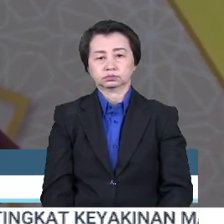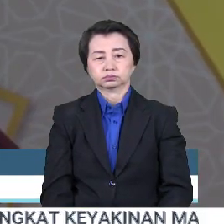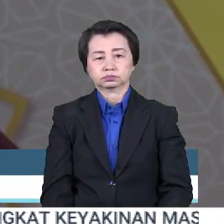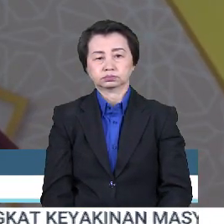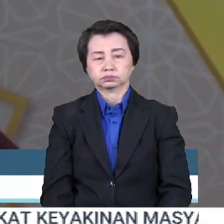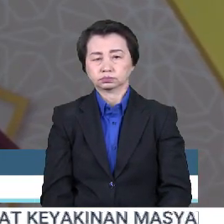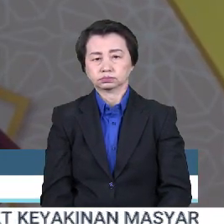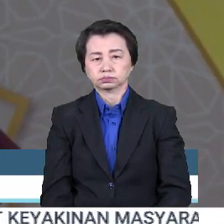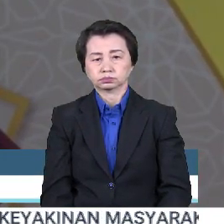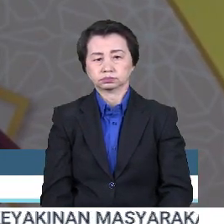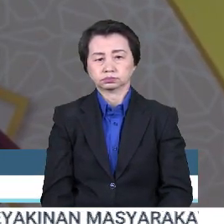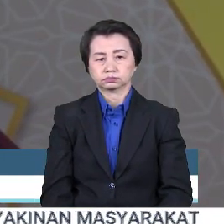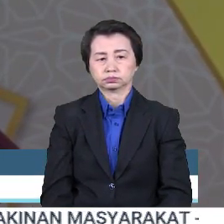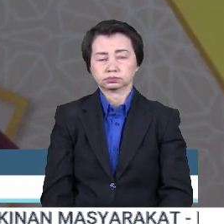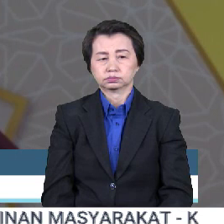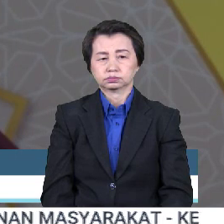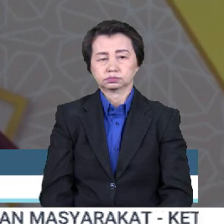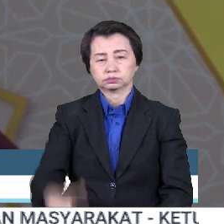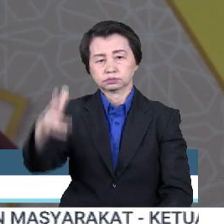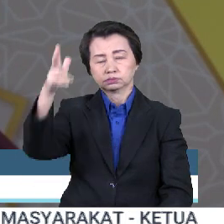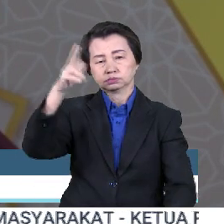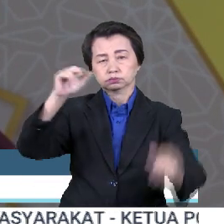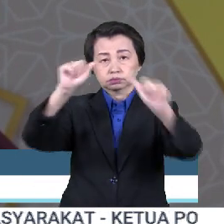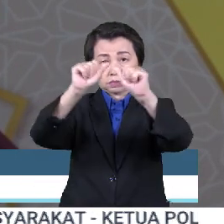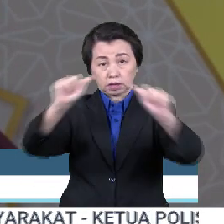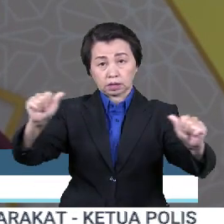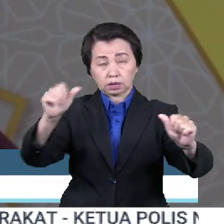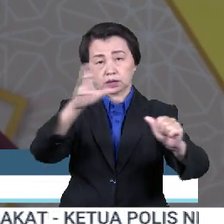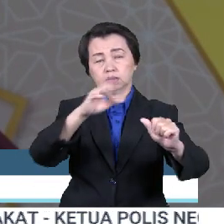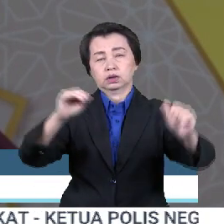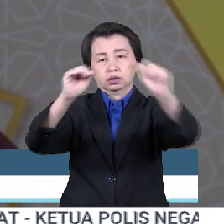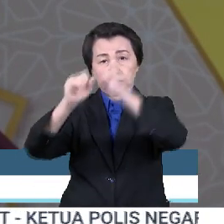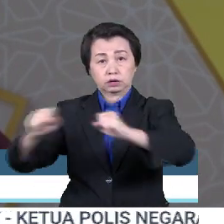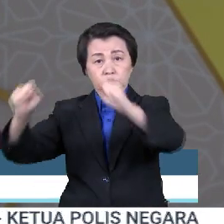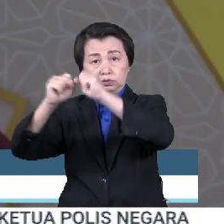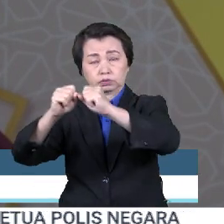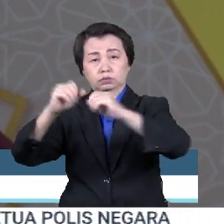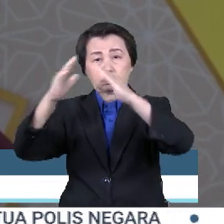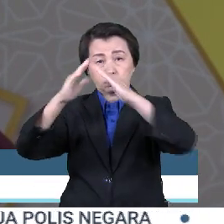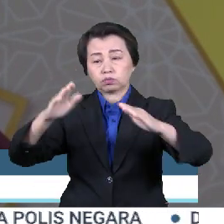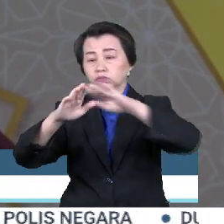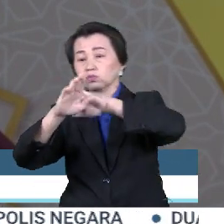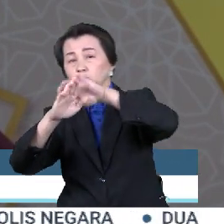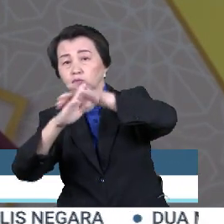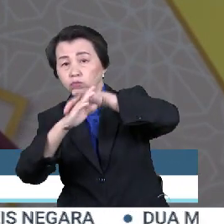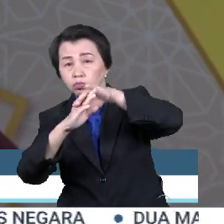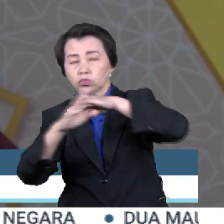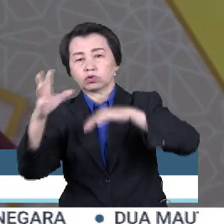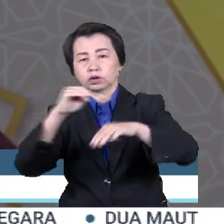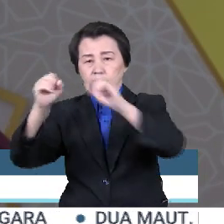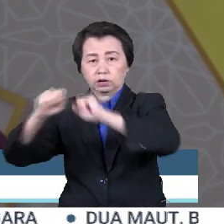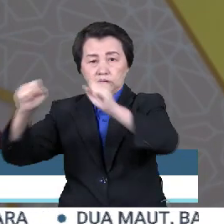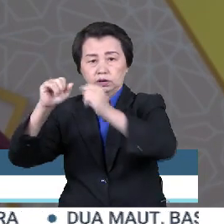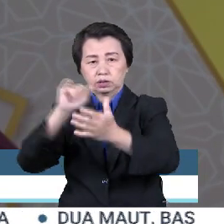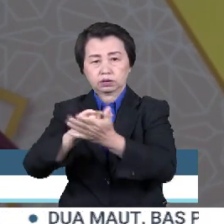Melihat keadaan asrama dan bumbung dan surau tentu tidak mencukupi, dan saya akan meminta bisa